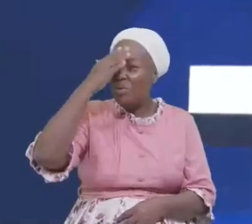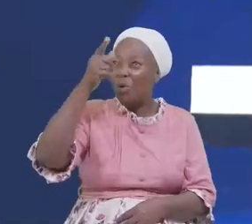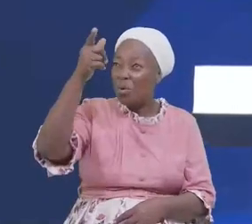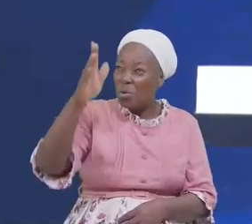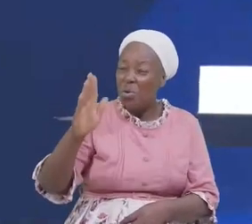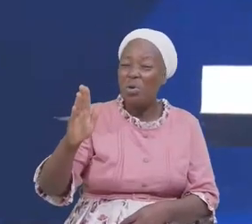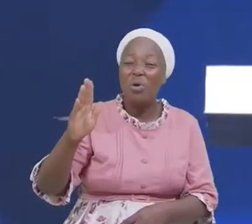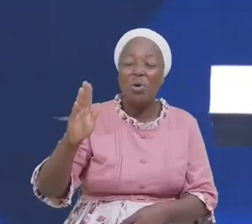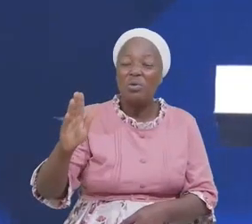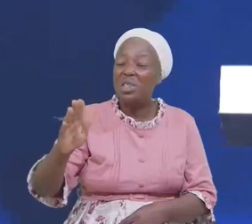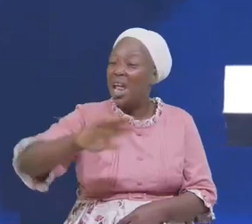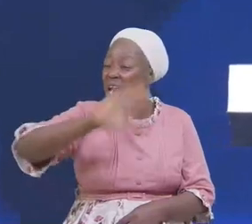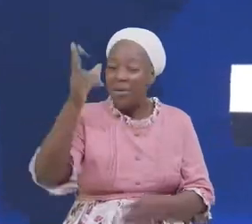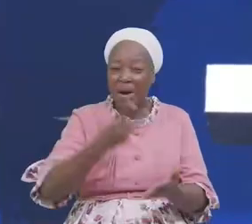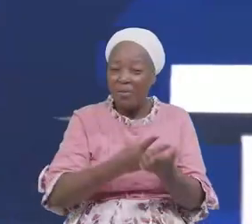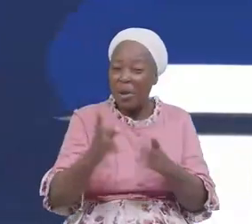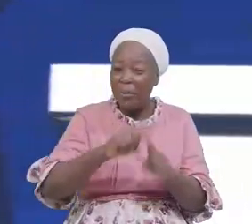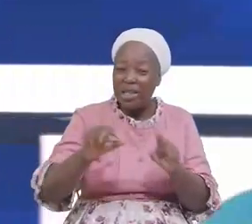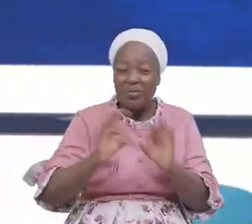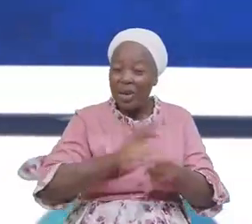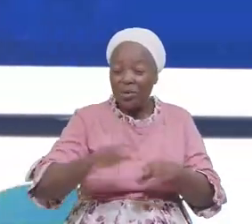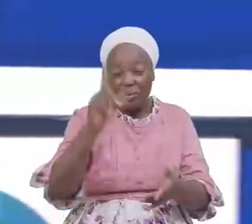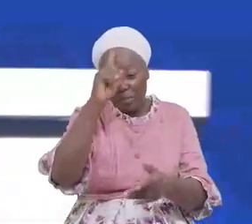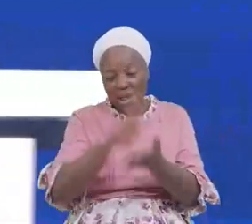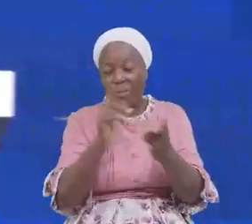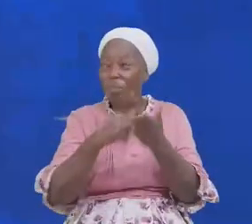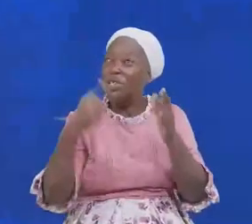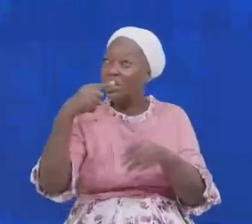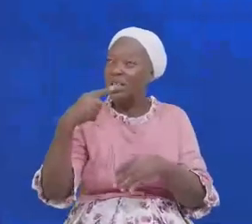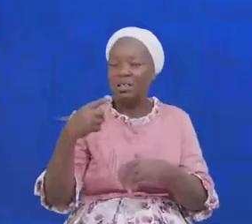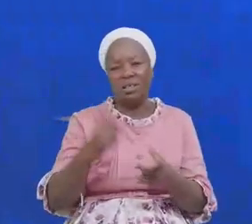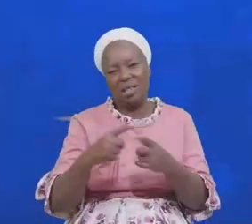Et si je ne crois pas ce qu'il a promis qu'il pourra faire, je fais de lui un menteur.